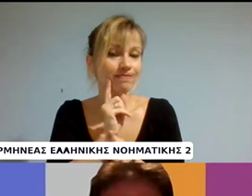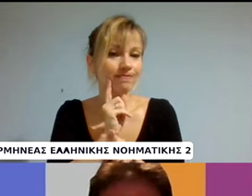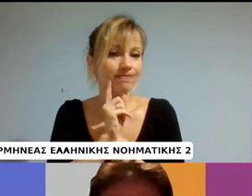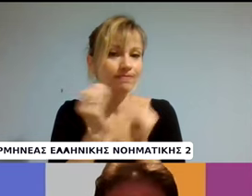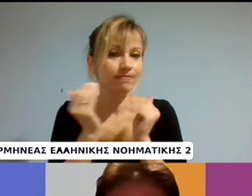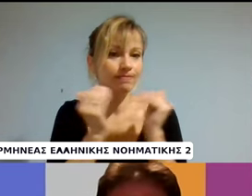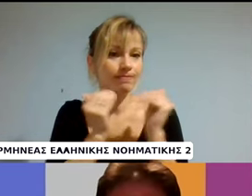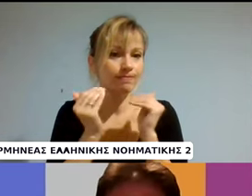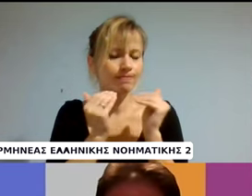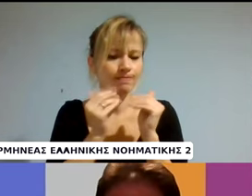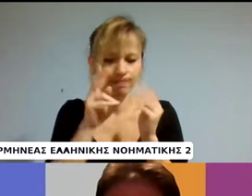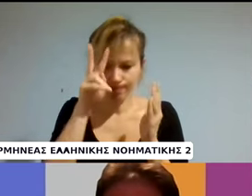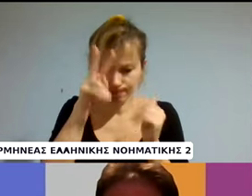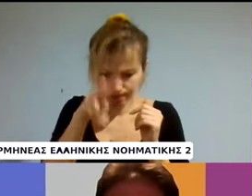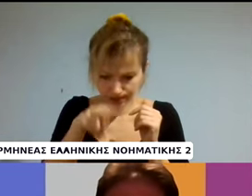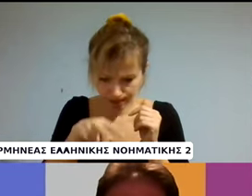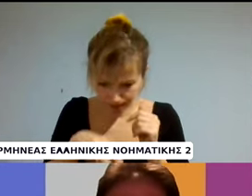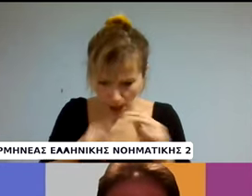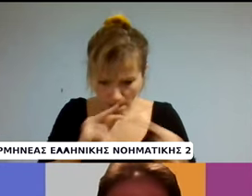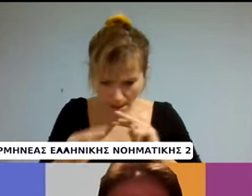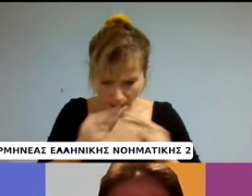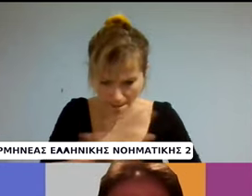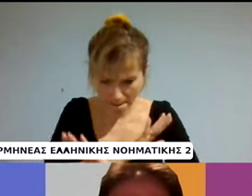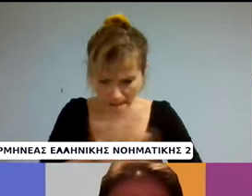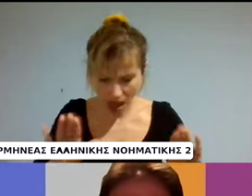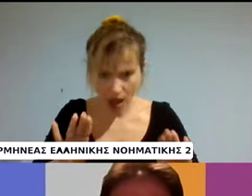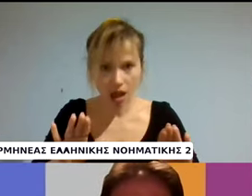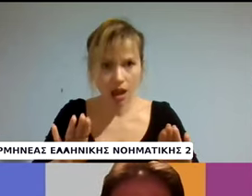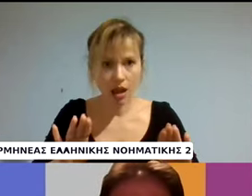τα έχουμε με μια καλύψει. Γρήγορη ματιά, ναι, τα έχουμε καλύψει. Νομίζω ότι